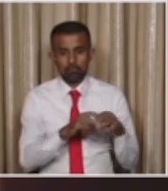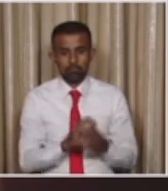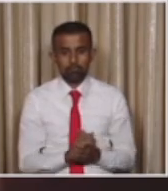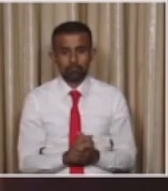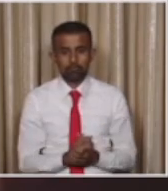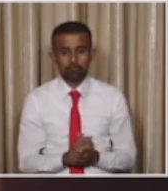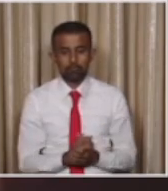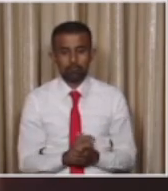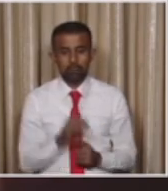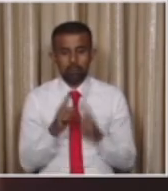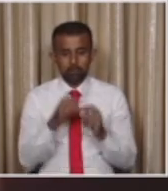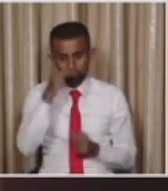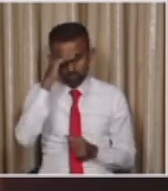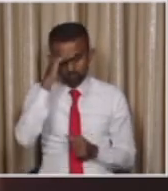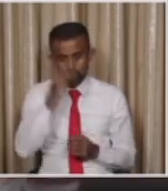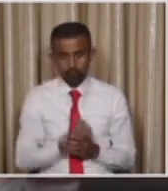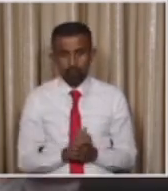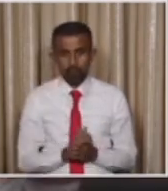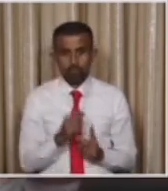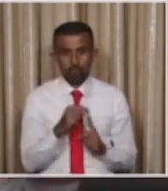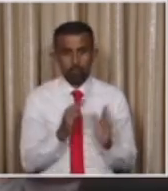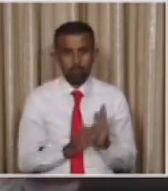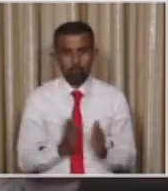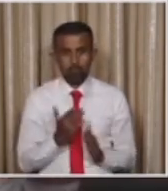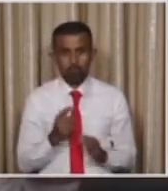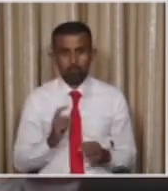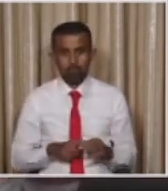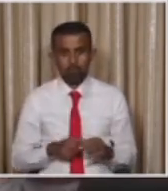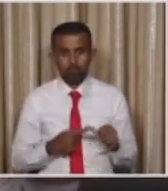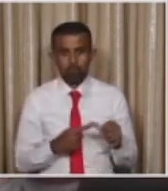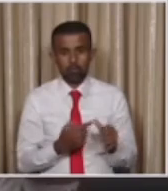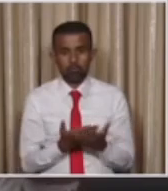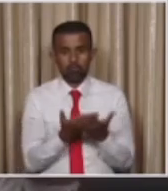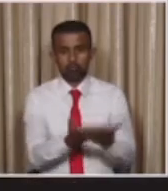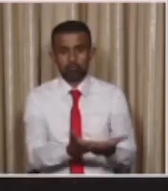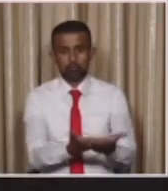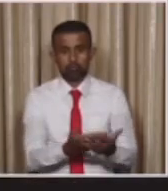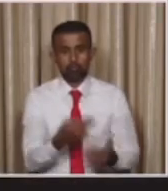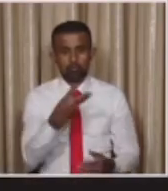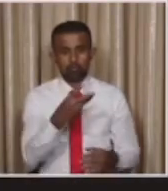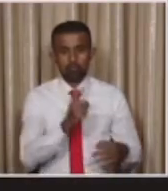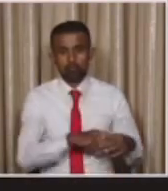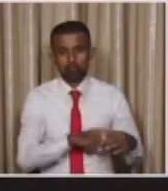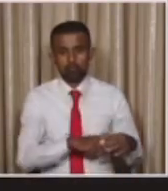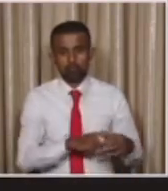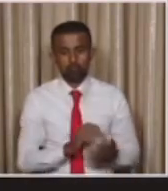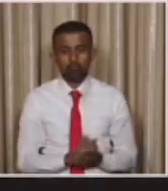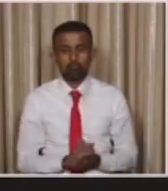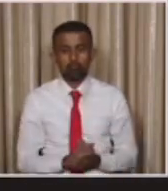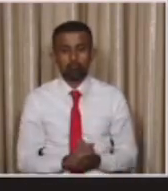ගරු කථානායකතුමනි, ගරු අග්‍රාමාත්‍යතුමා වෙනුවෙන් මේ ප්‍රශ්නට පිළිතුර සභාගත කර. මුංවන ප්‍රශ්නේ,